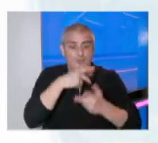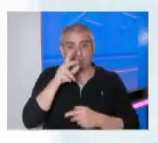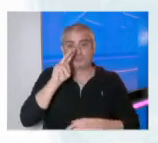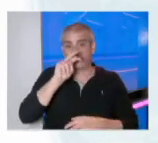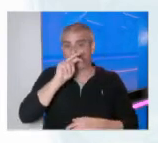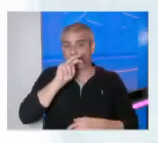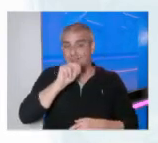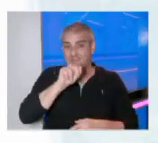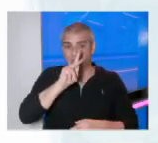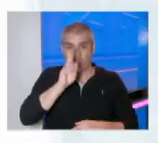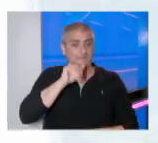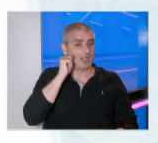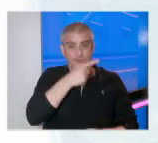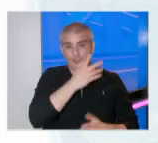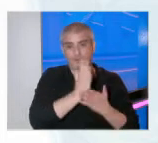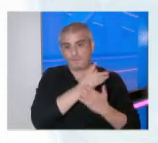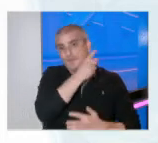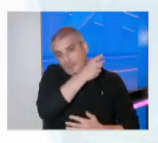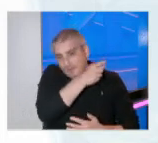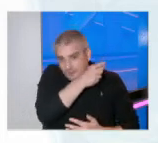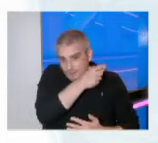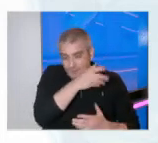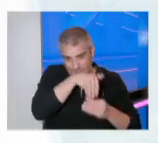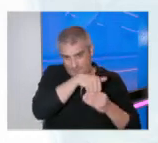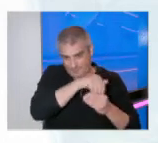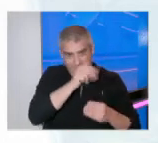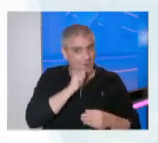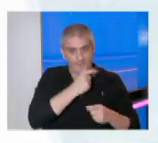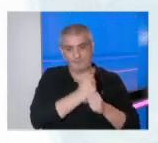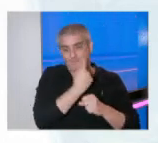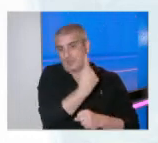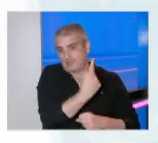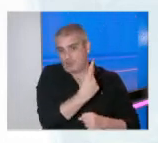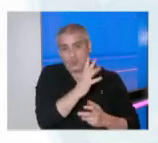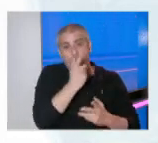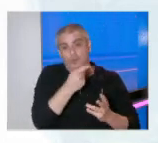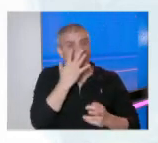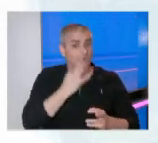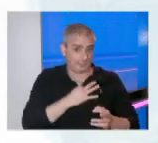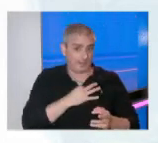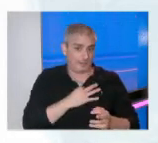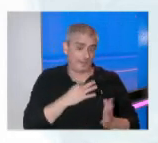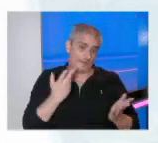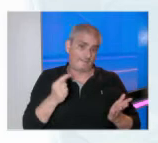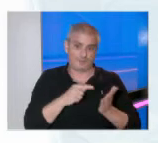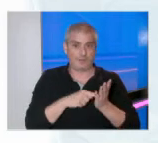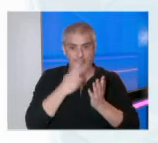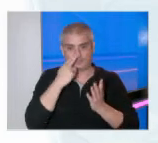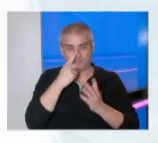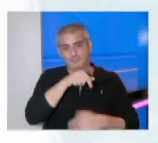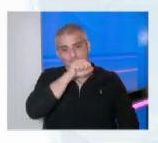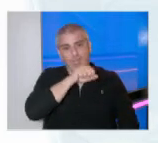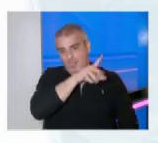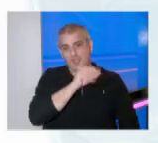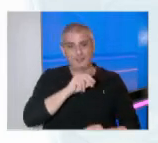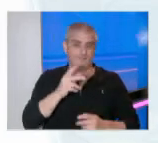לפאודה שניסנקורן ואשכנזי, מביתו כמובן, מכינים לו. או שבעצם הוא שם לב